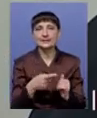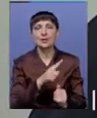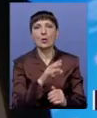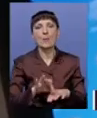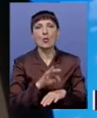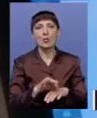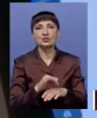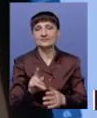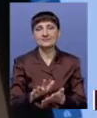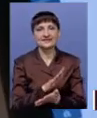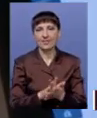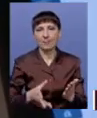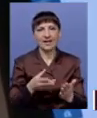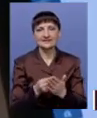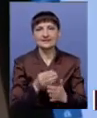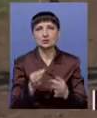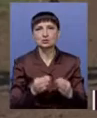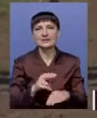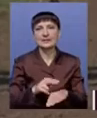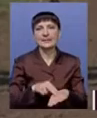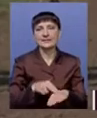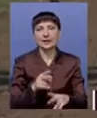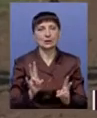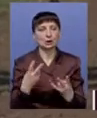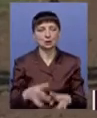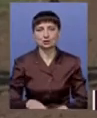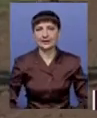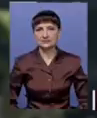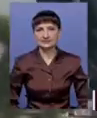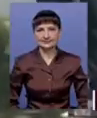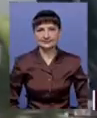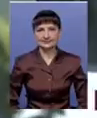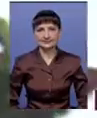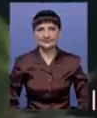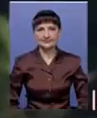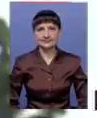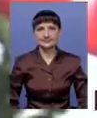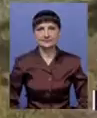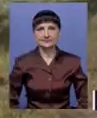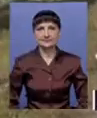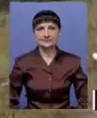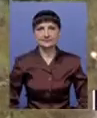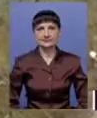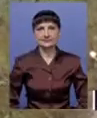бывших супругов абсолютно бесплатные. Мира Альжанова, Нурлан Утегенов, Ботагоз Каирбекова, телеканал Алматы, Нур-Султан.